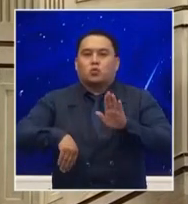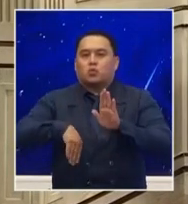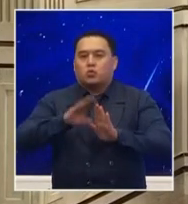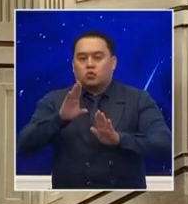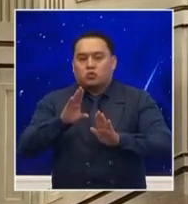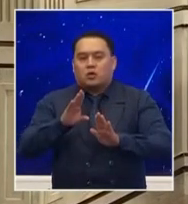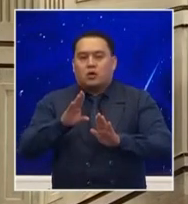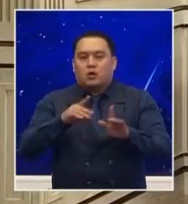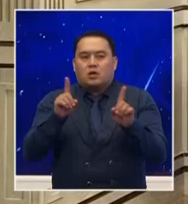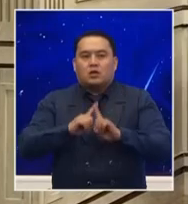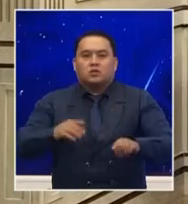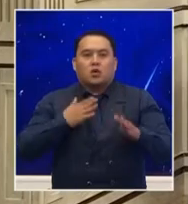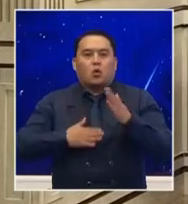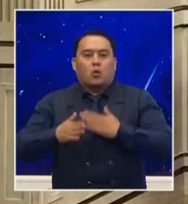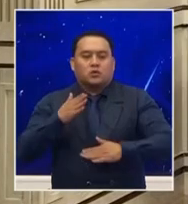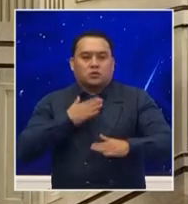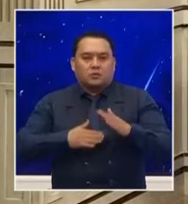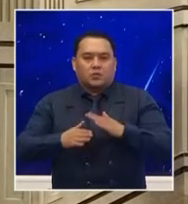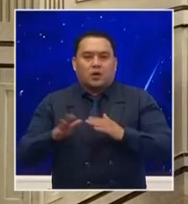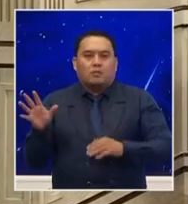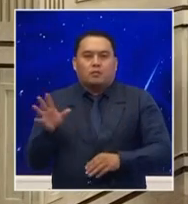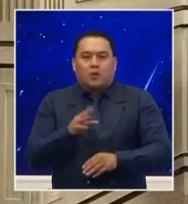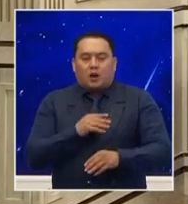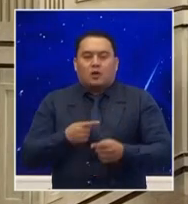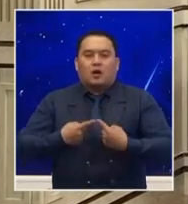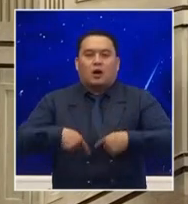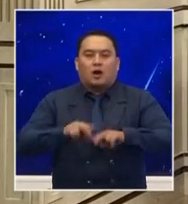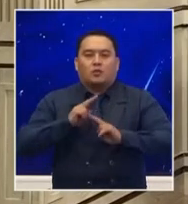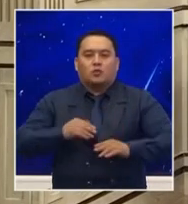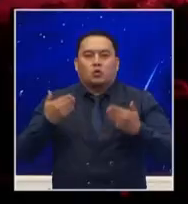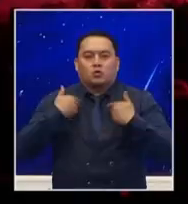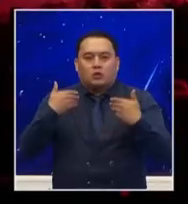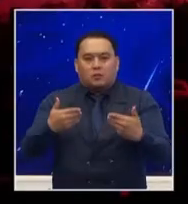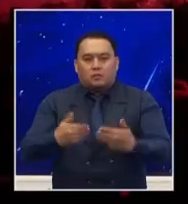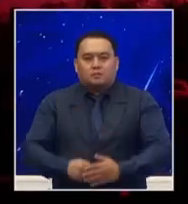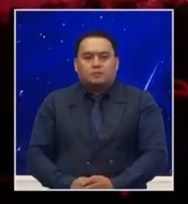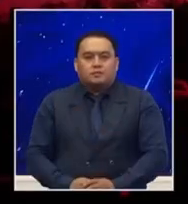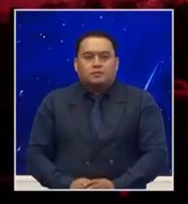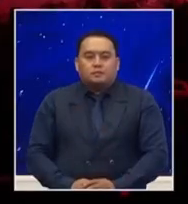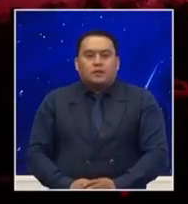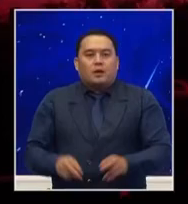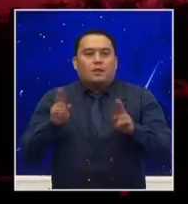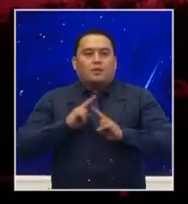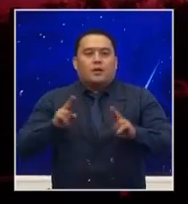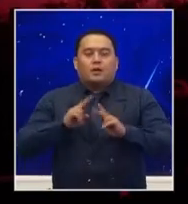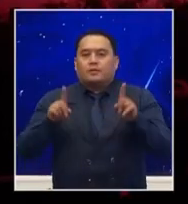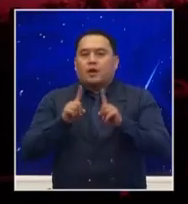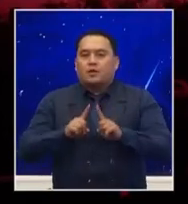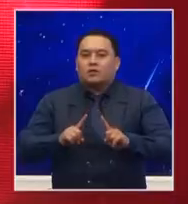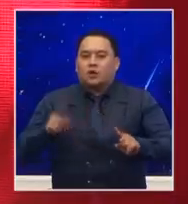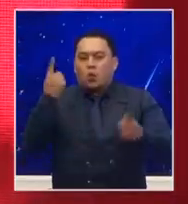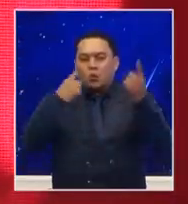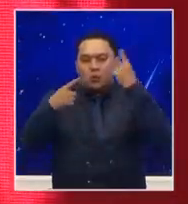танып та ерекше қуаныштымын. Барша жүлделі болған әріптестерімді құттықтаймын. Марапаттау салтанаты өтті, өнерпаздар